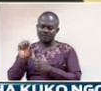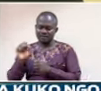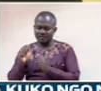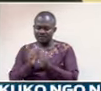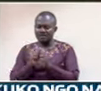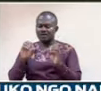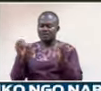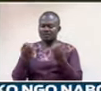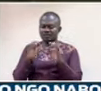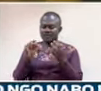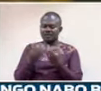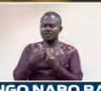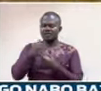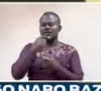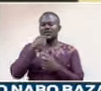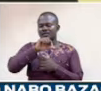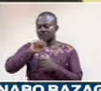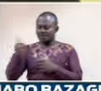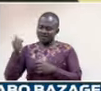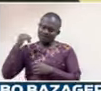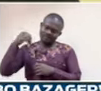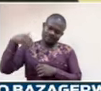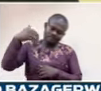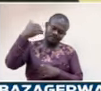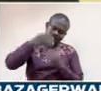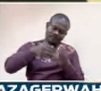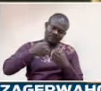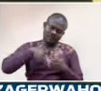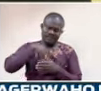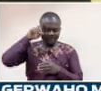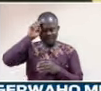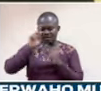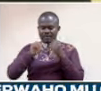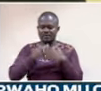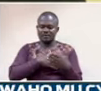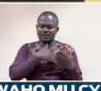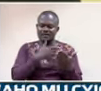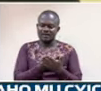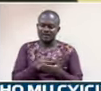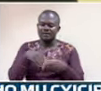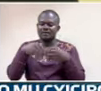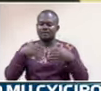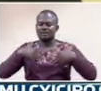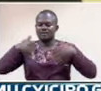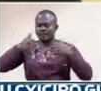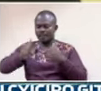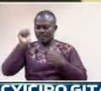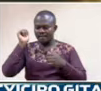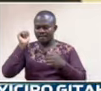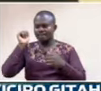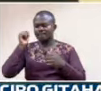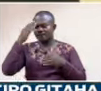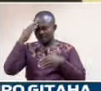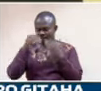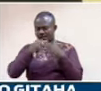we hari nabandi bazaza imbere dutekereza abantu bitanze bagatanga ubuzima bwabo